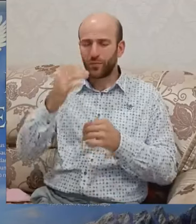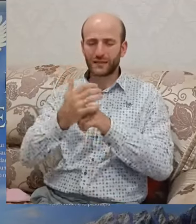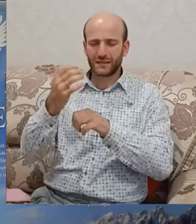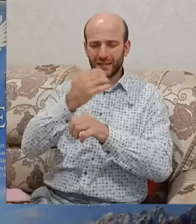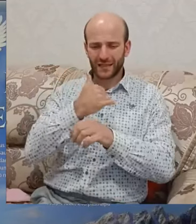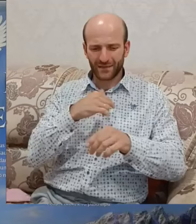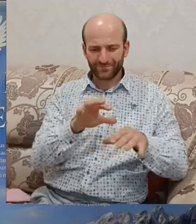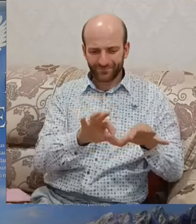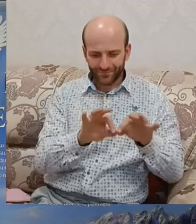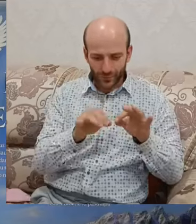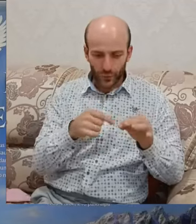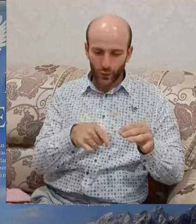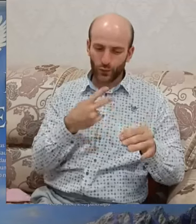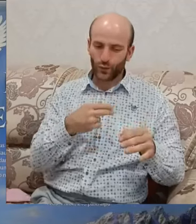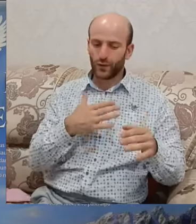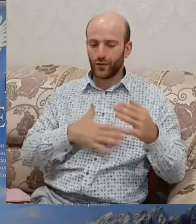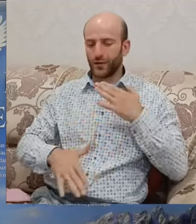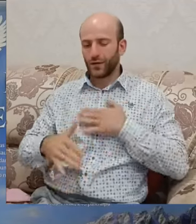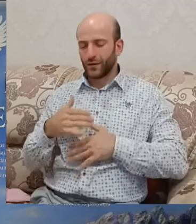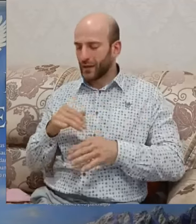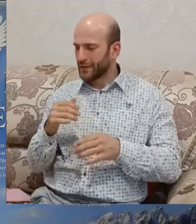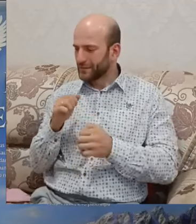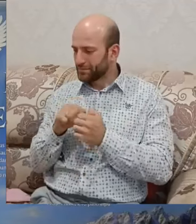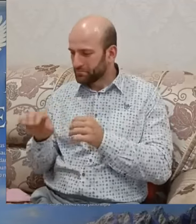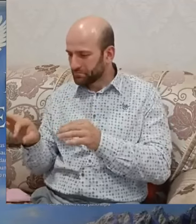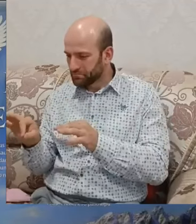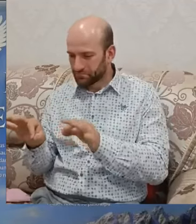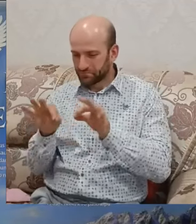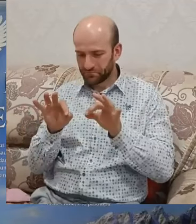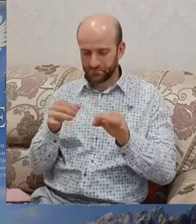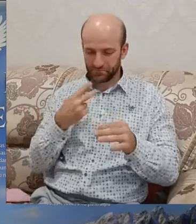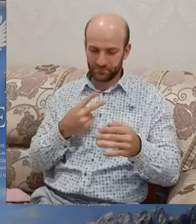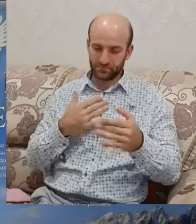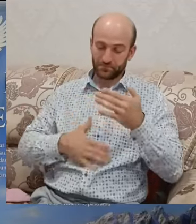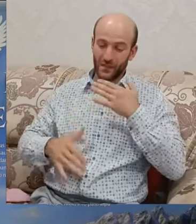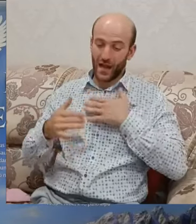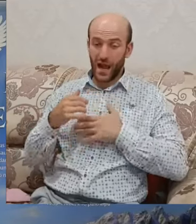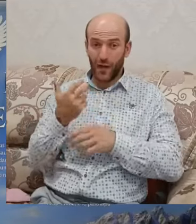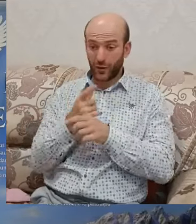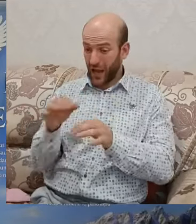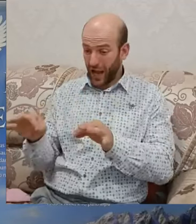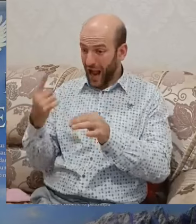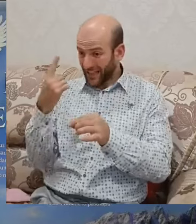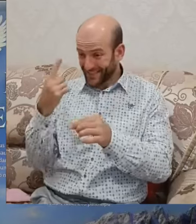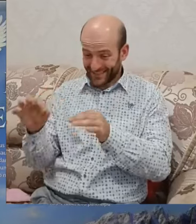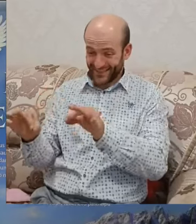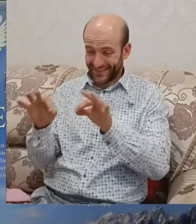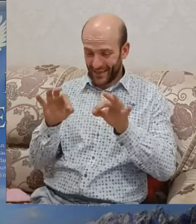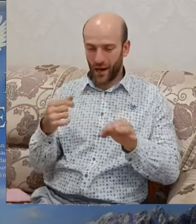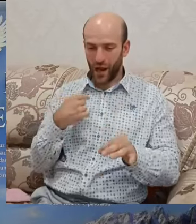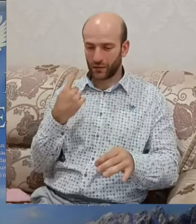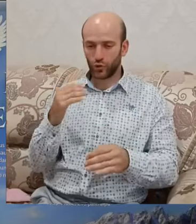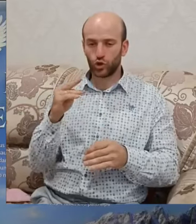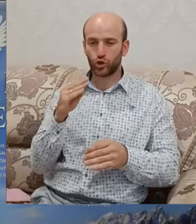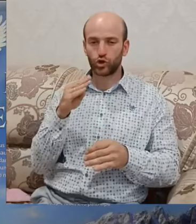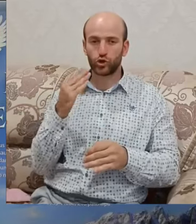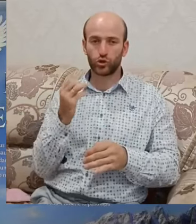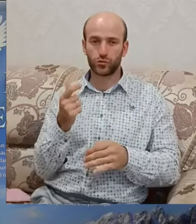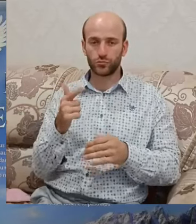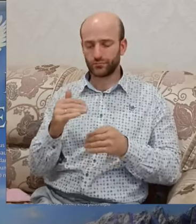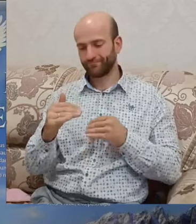perkelia vienu laipteniu į priekį. Каждая цитата в послании меня передвигает на одну ступень вперед. Aš priėmęs tą apreiškimą